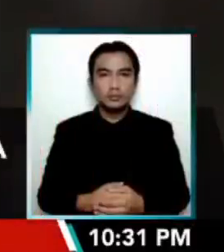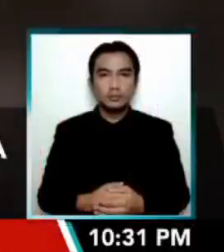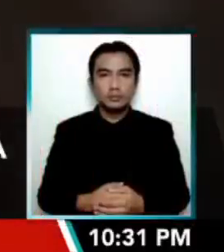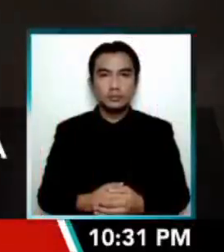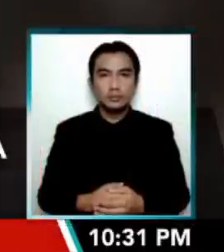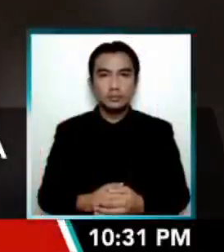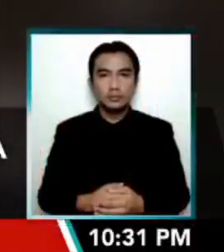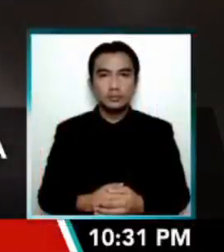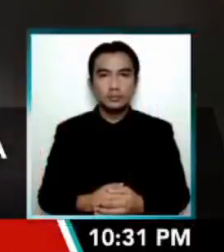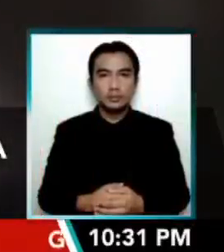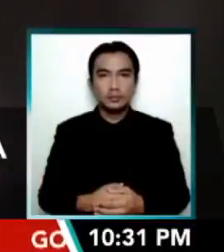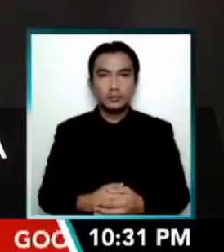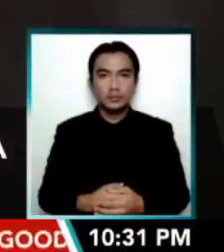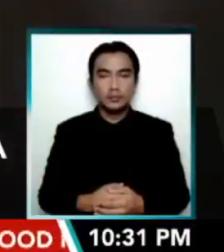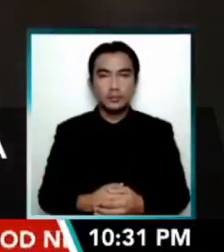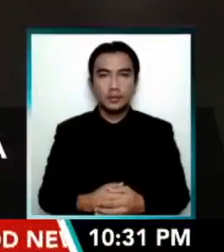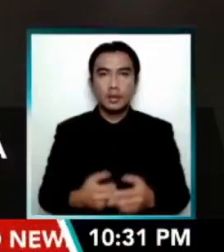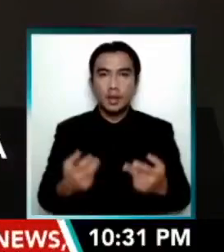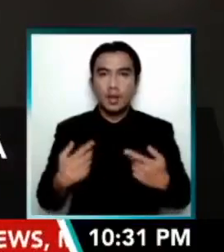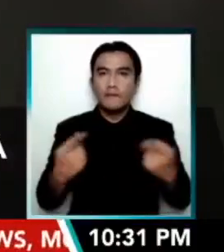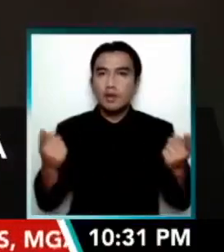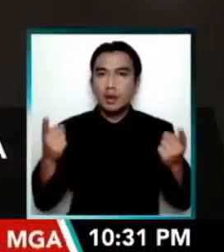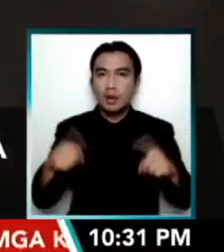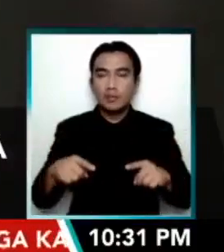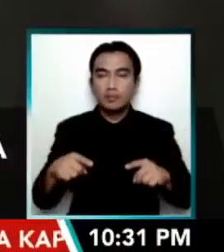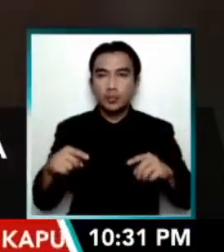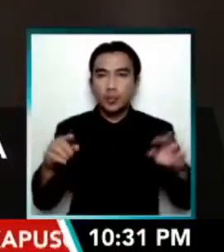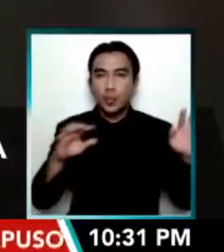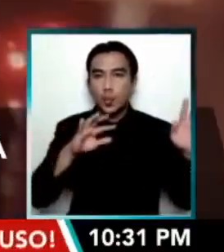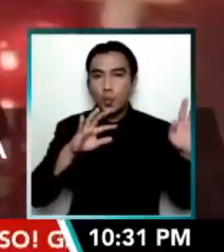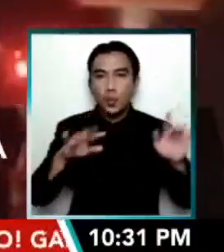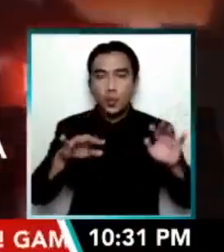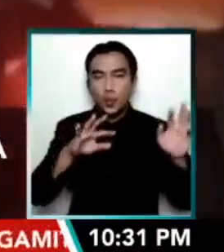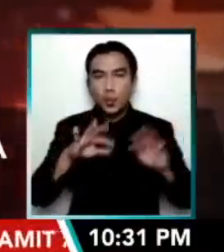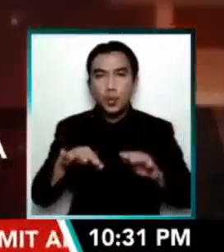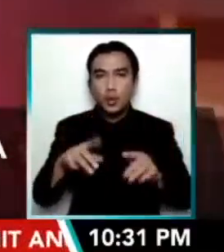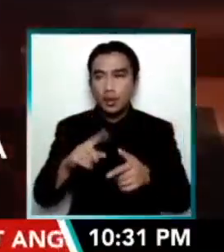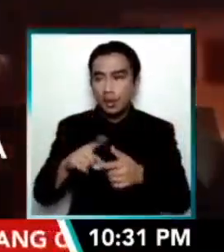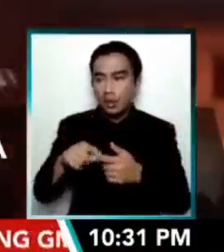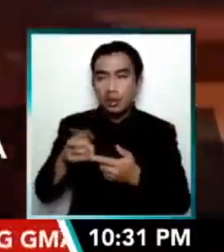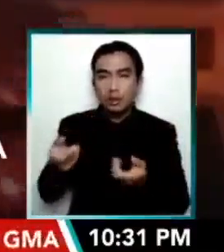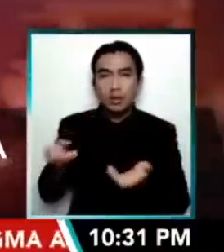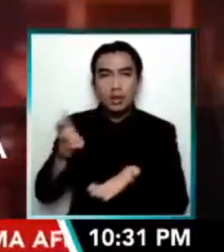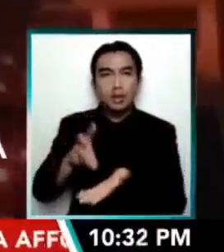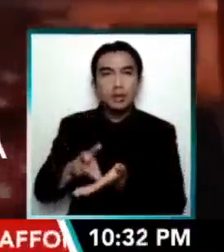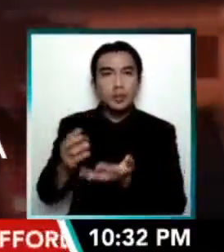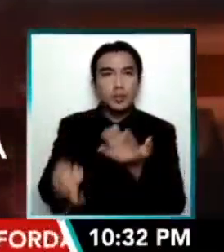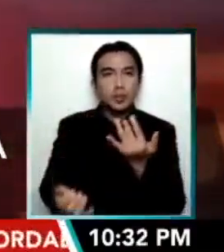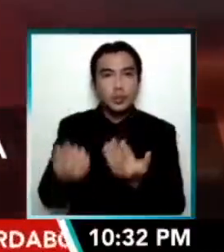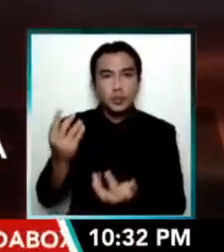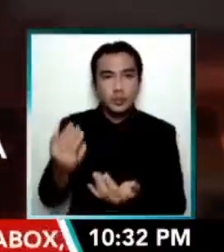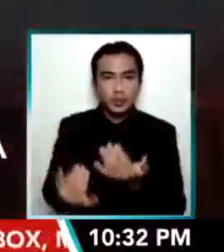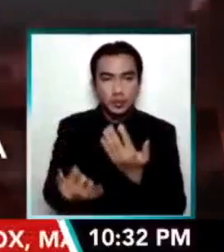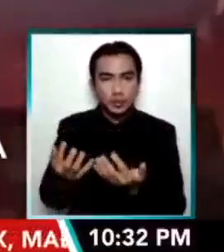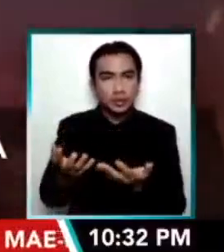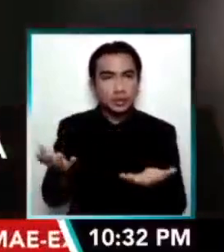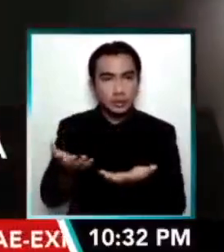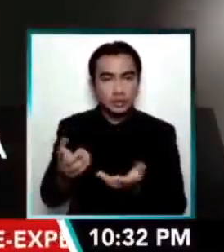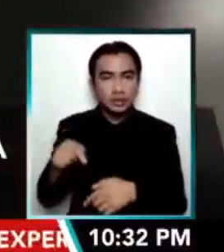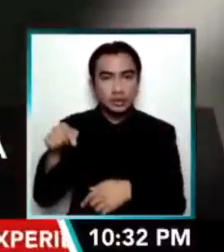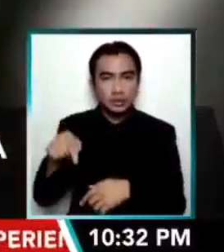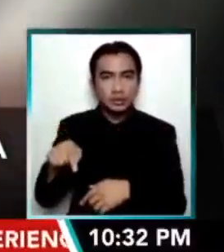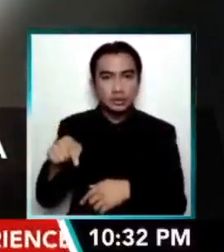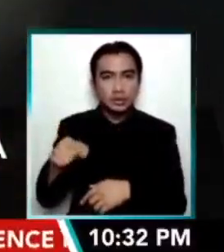Sa gitna ng malakas na buhos ng ulan, nagkasunog sa residential area na yan sa Apo Street sa Barangay Santa Teresita, Quezon